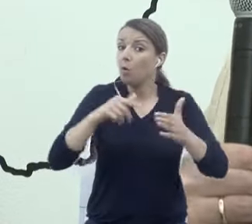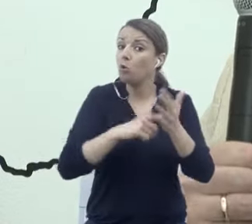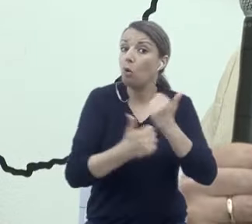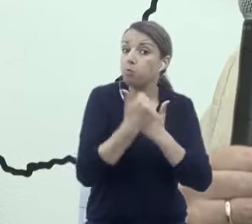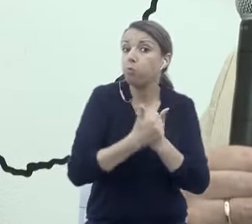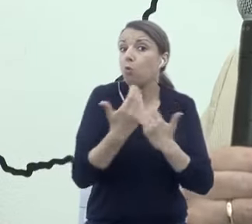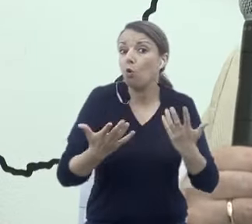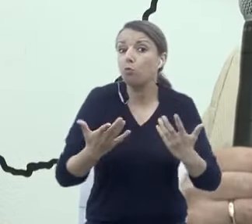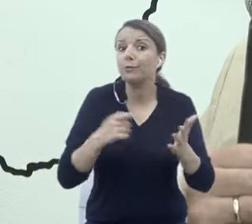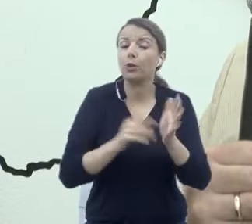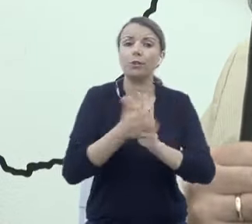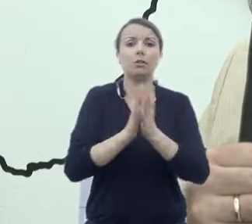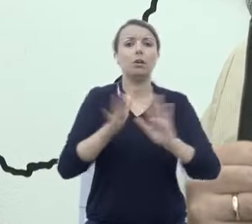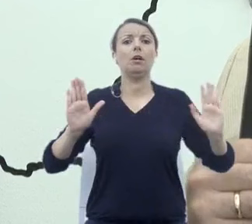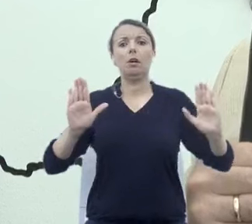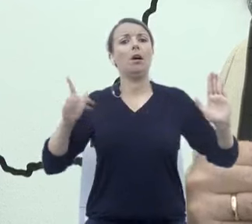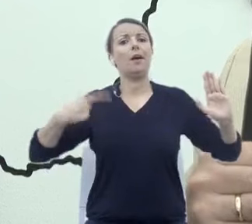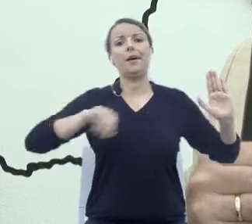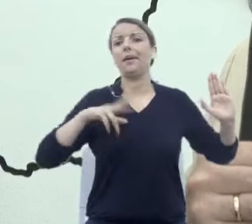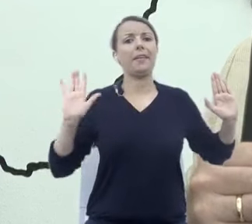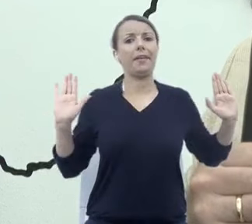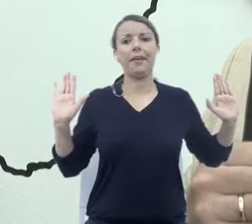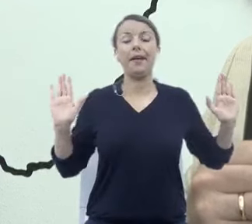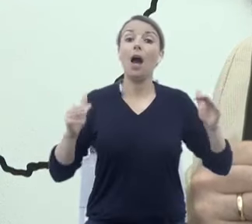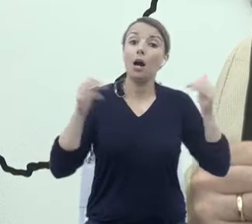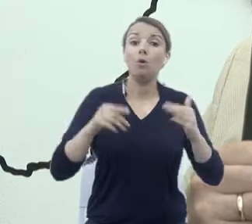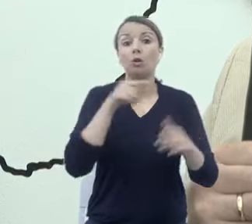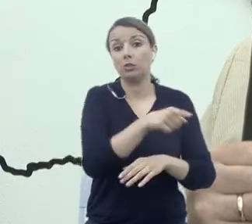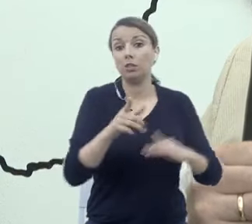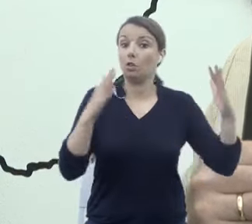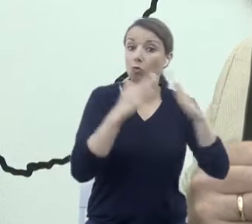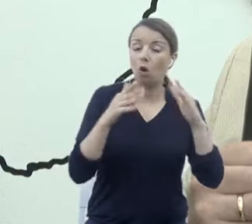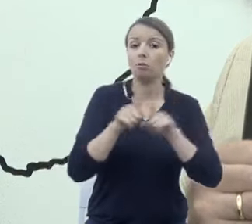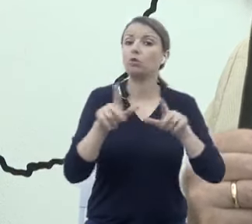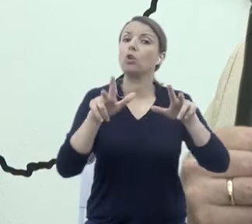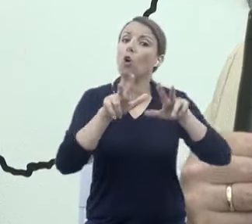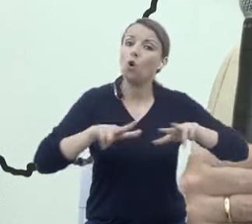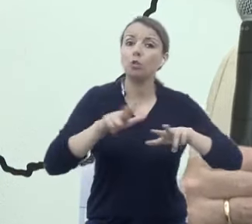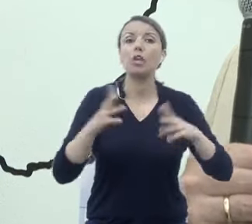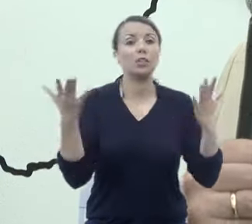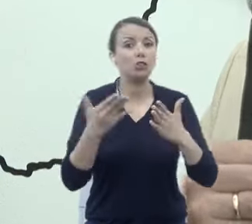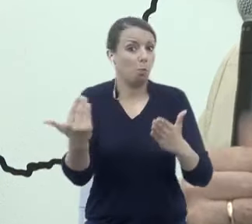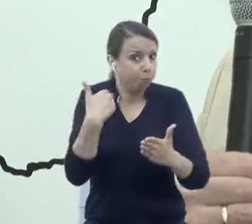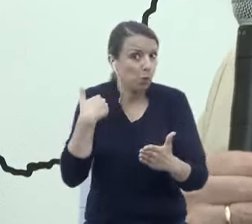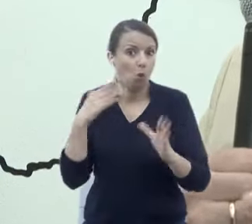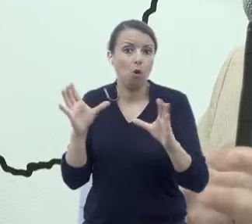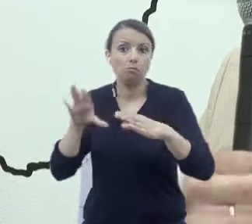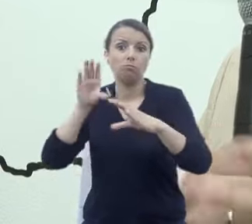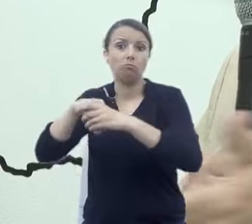wynikać, a w przypadku tych domów i rodzin, gdzie ten udział był, bo przecież ci